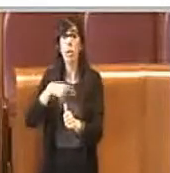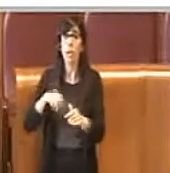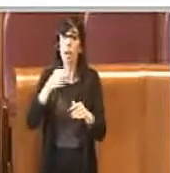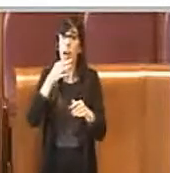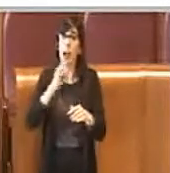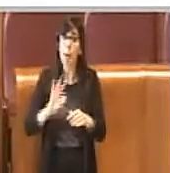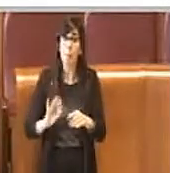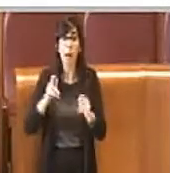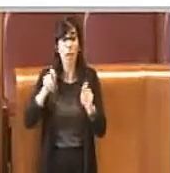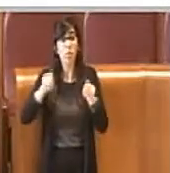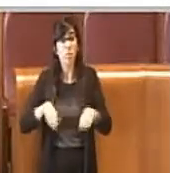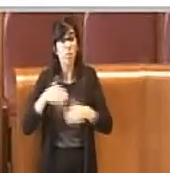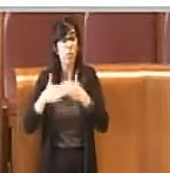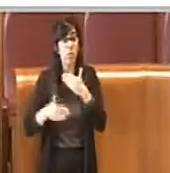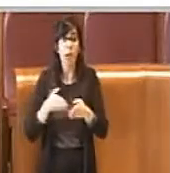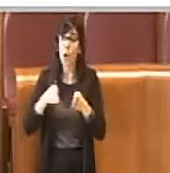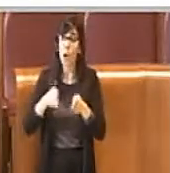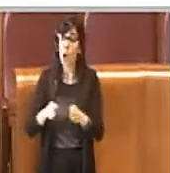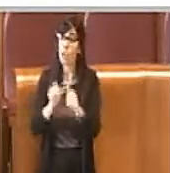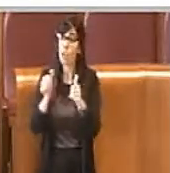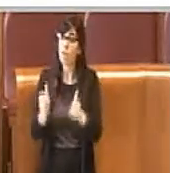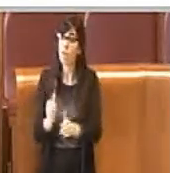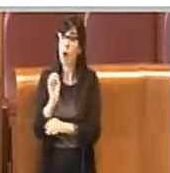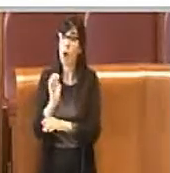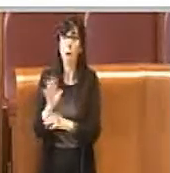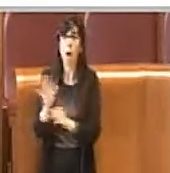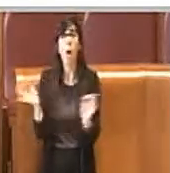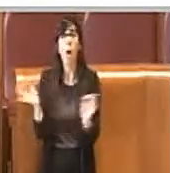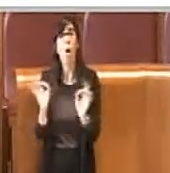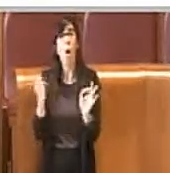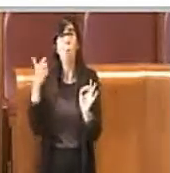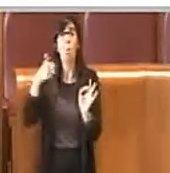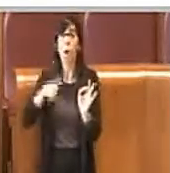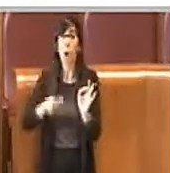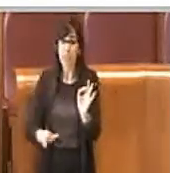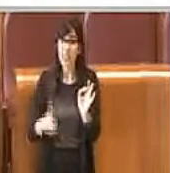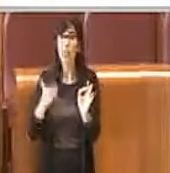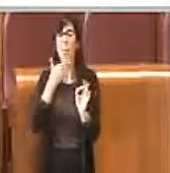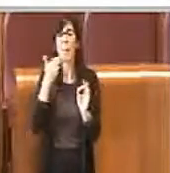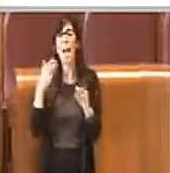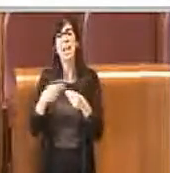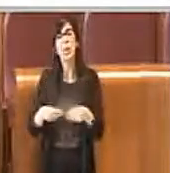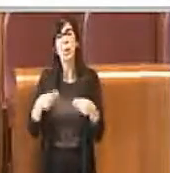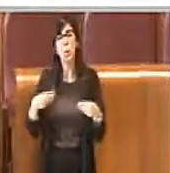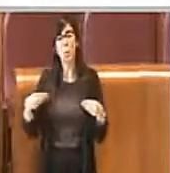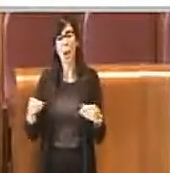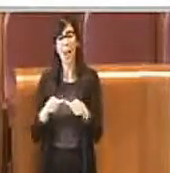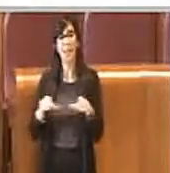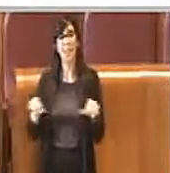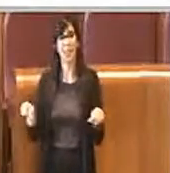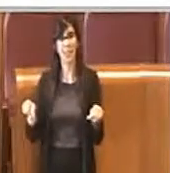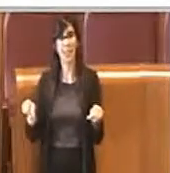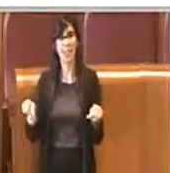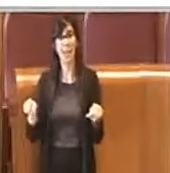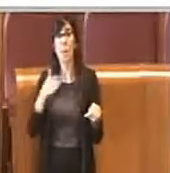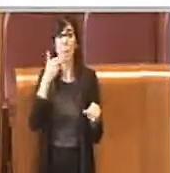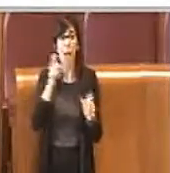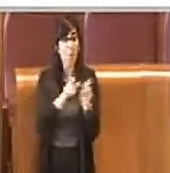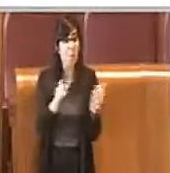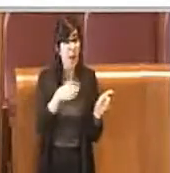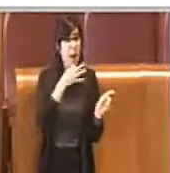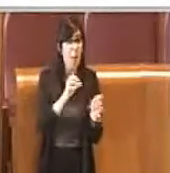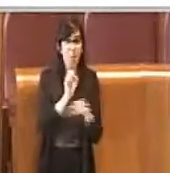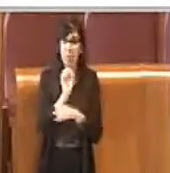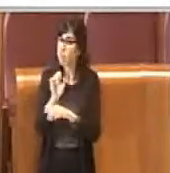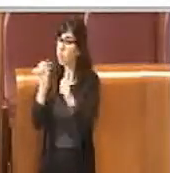avviare i corsi di formazione perché mancano degli strumenti essenziali, perché manca quel personale capace